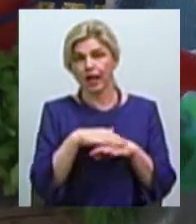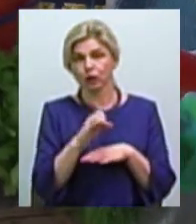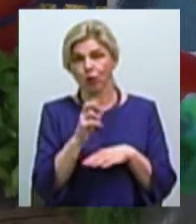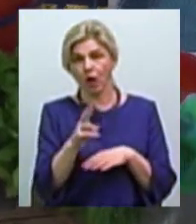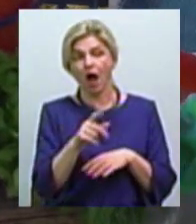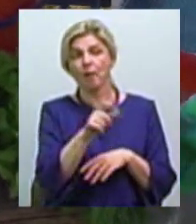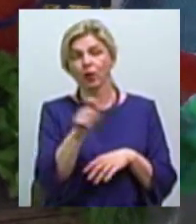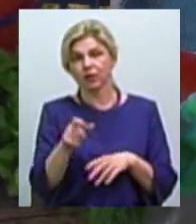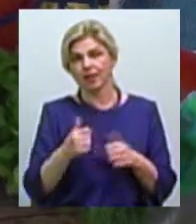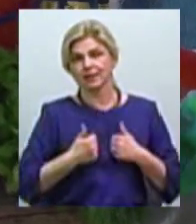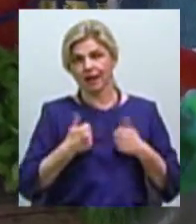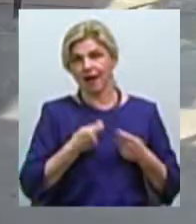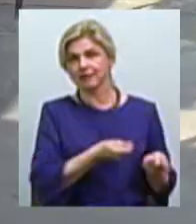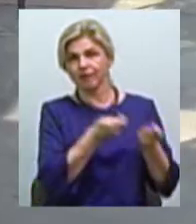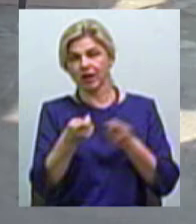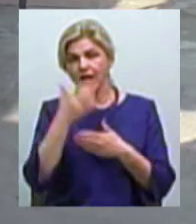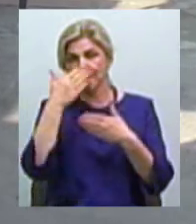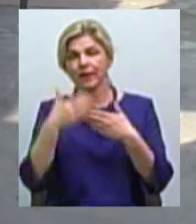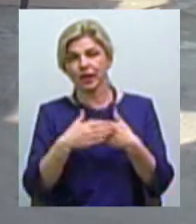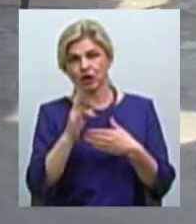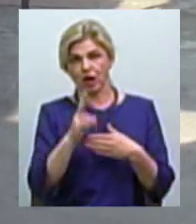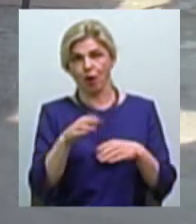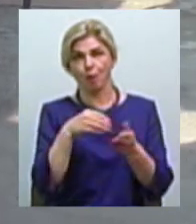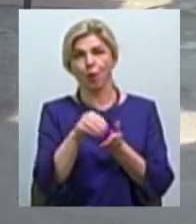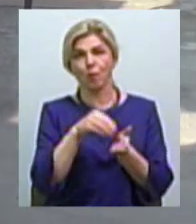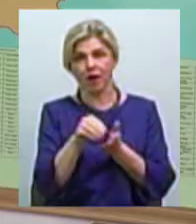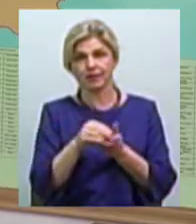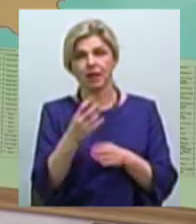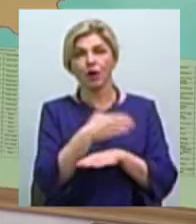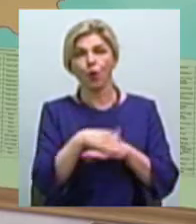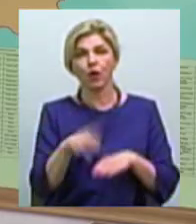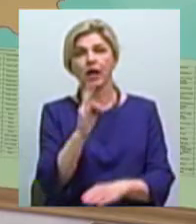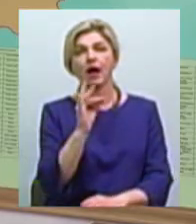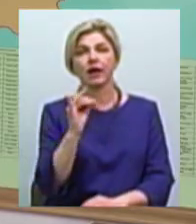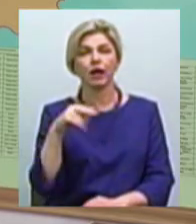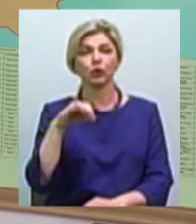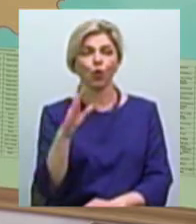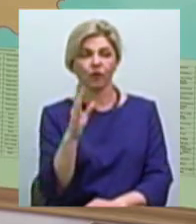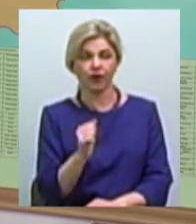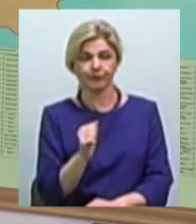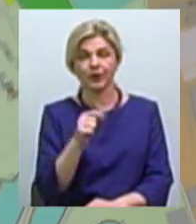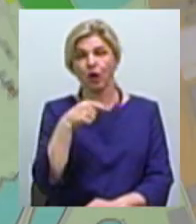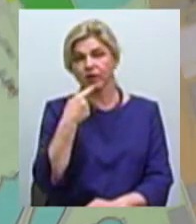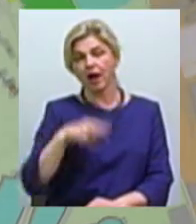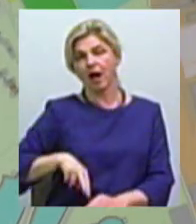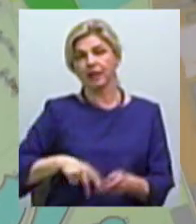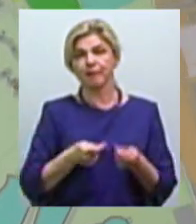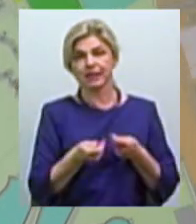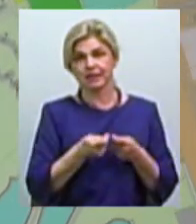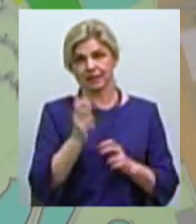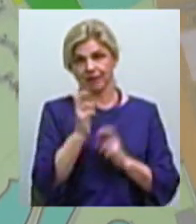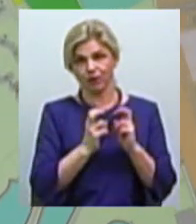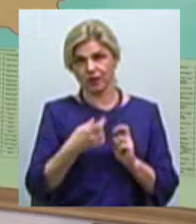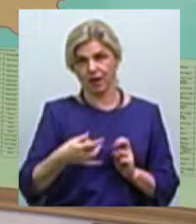продукцію ближче до покупця. Малі архітектурні форми знаходяться на вулиці Крилова на законних підставах, говорить голова адміністрації Заводського району